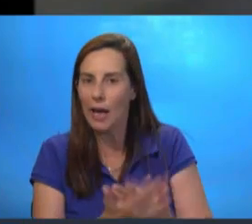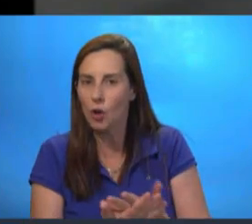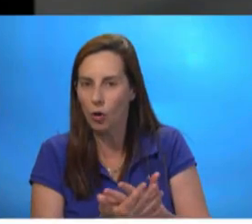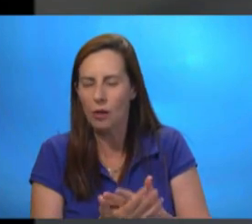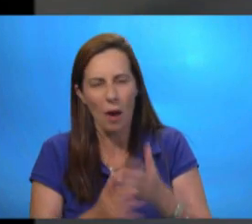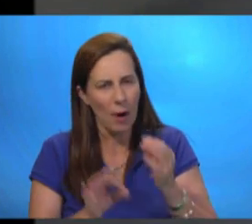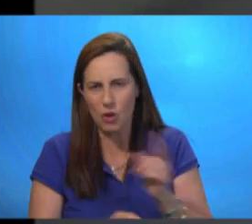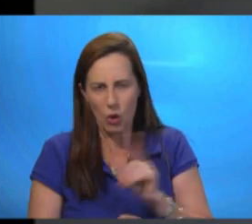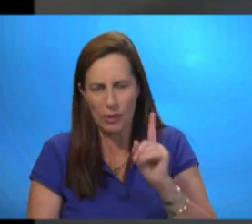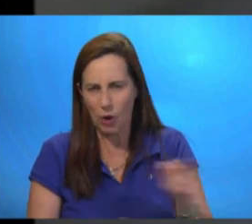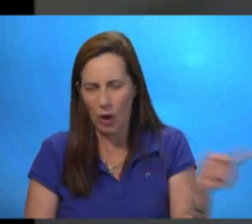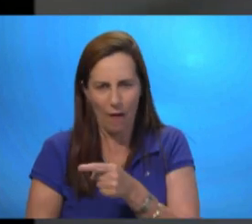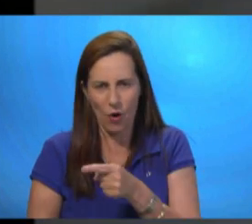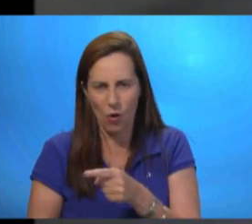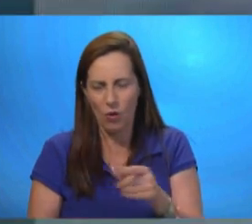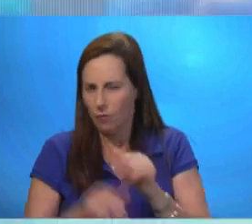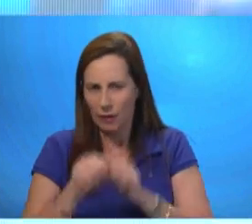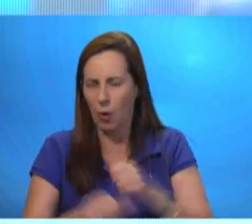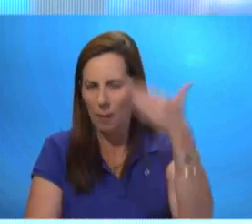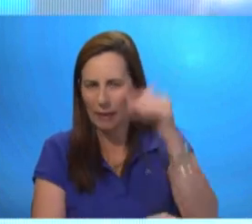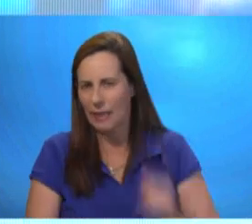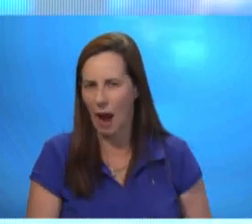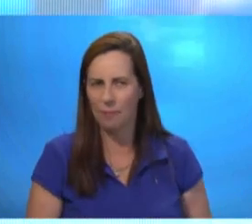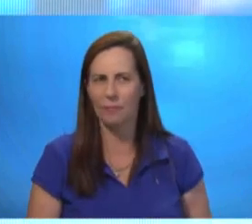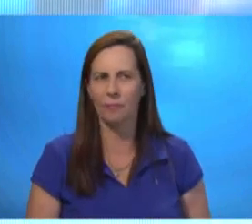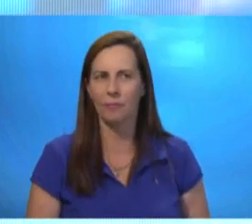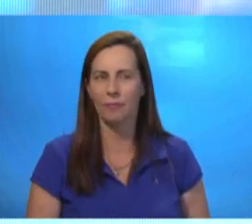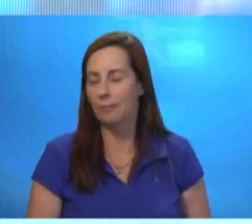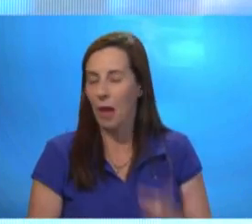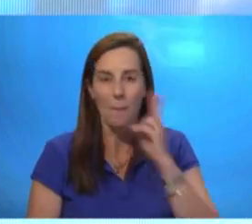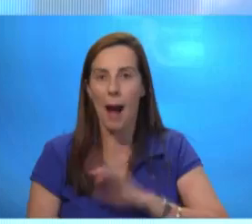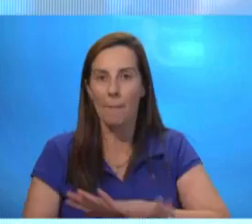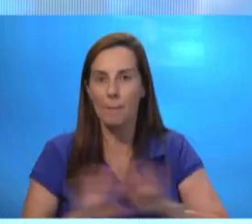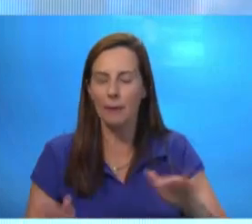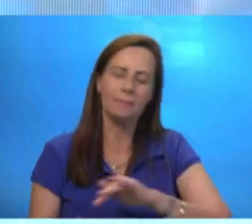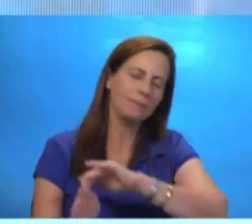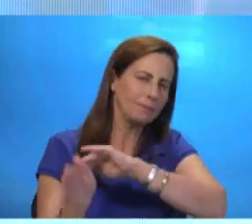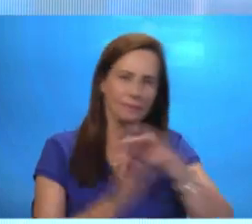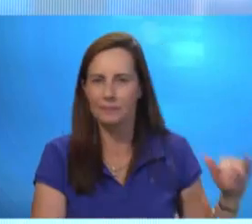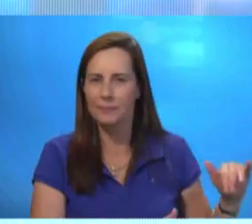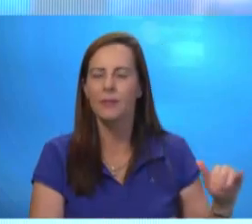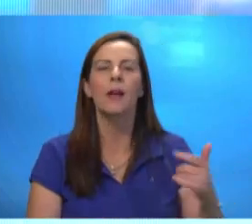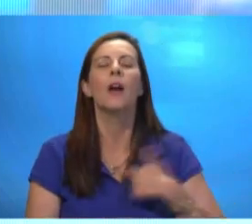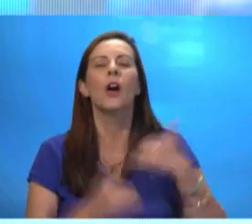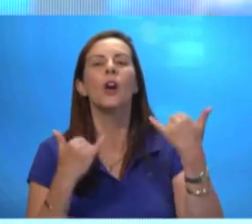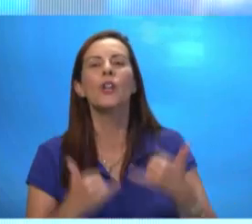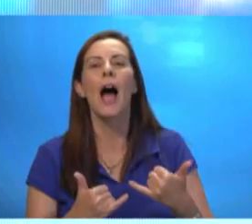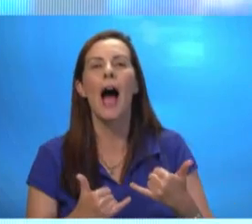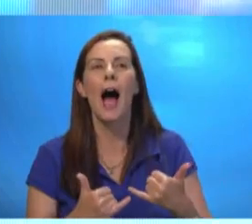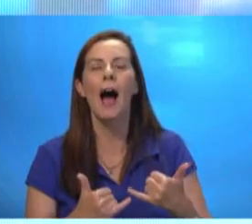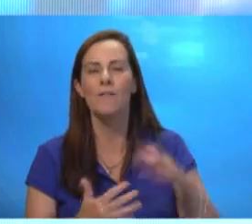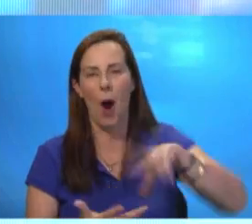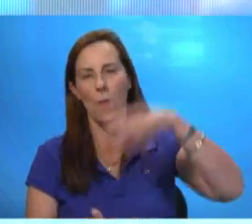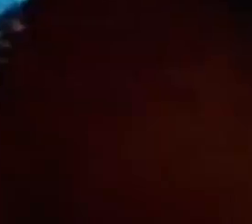לא צפויות להתייצב לצד המדינה. מחפיר. במעבר חד, אנחנו עכשיו לפינת המונדיאל היומית